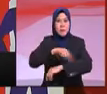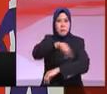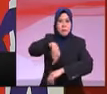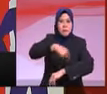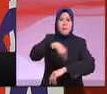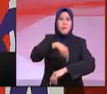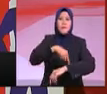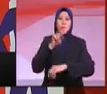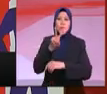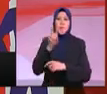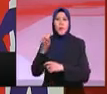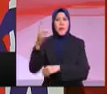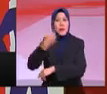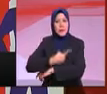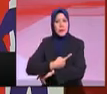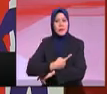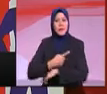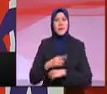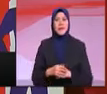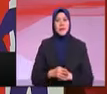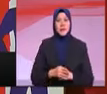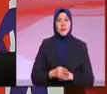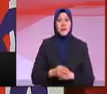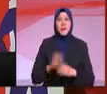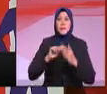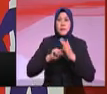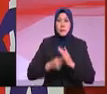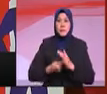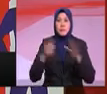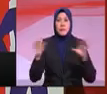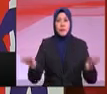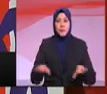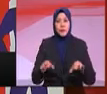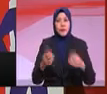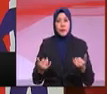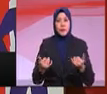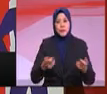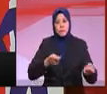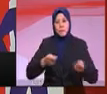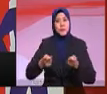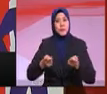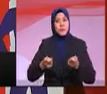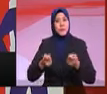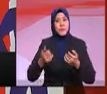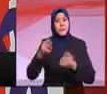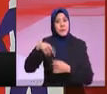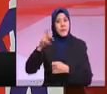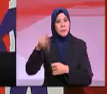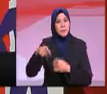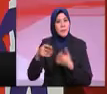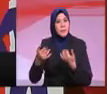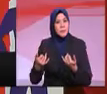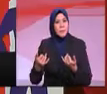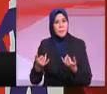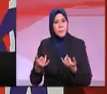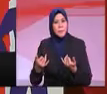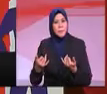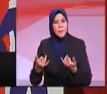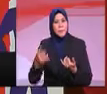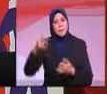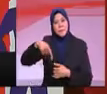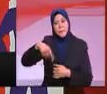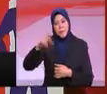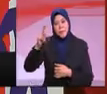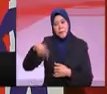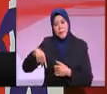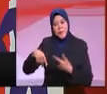21 hari. Dan pelaksanaan movement control order di Malaysia, kita lihat kita melaksanakan